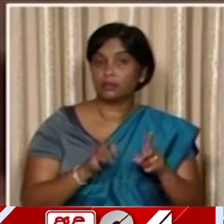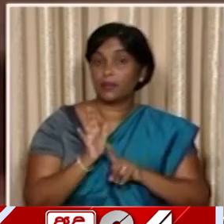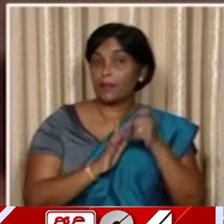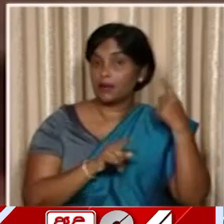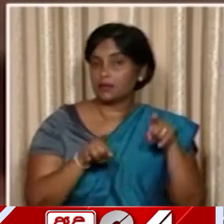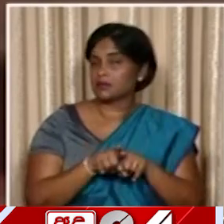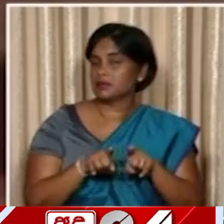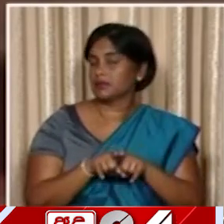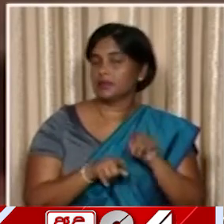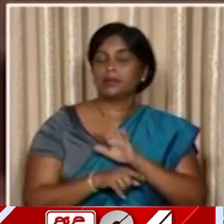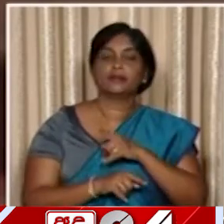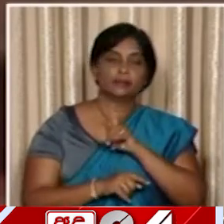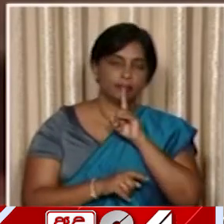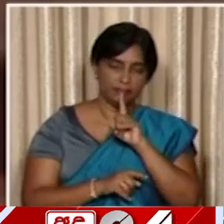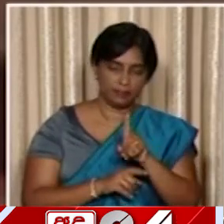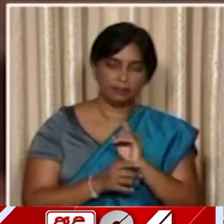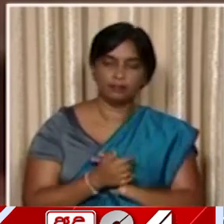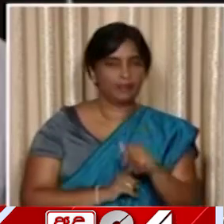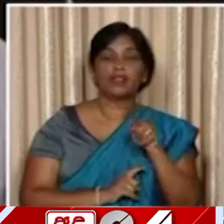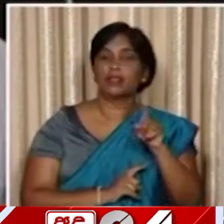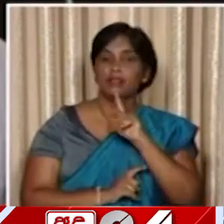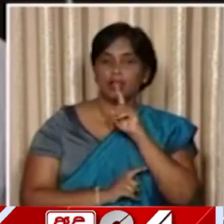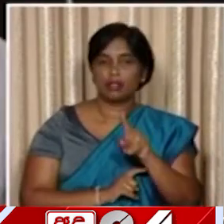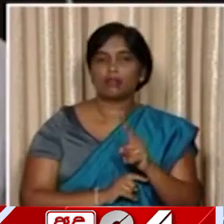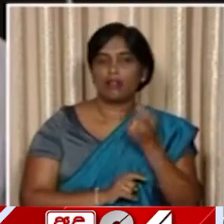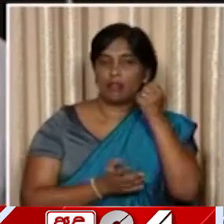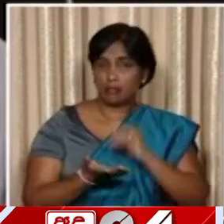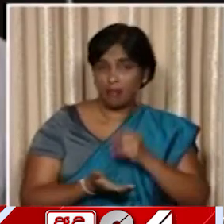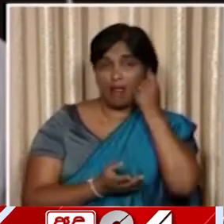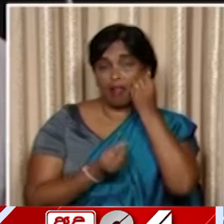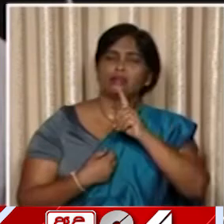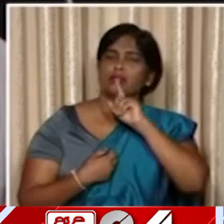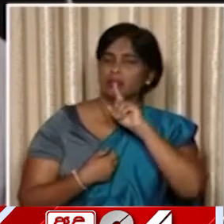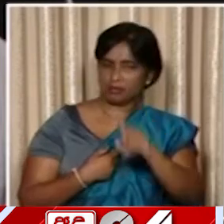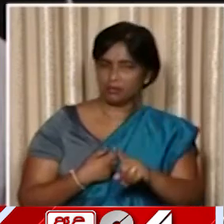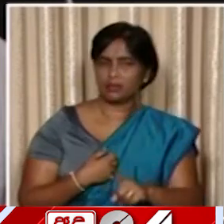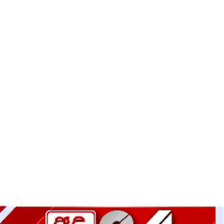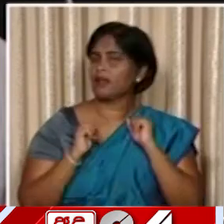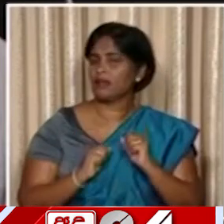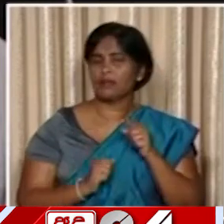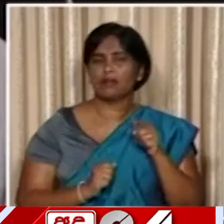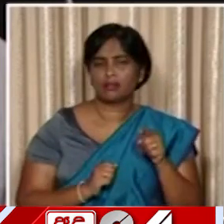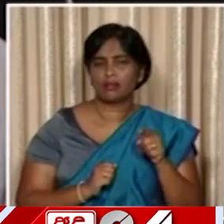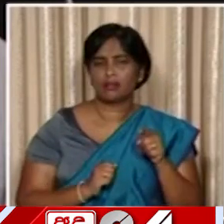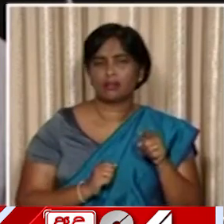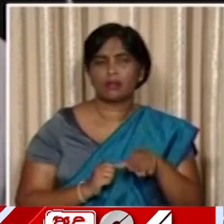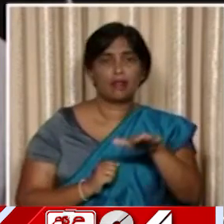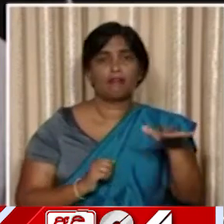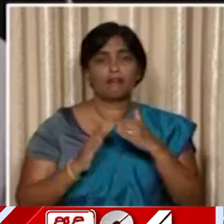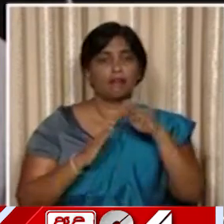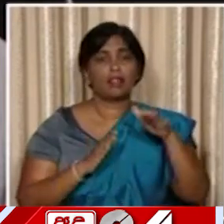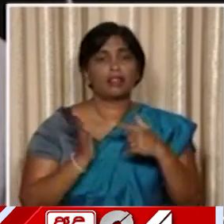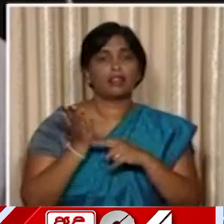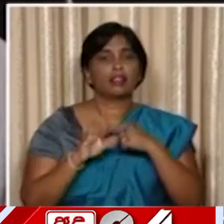සමාන කරන්න එපා කියලා මං ඉල්ලා සිටිනවා ගරු නියෝජකතුමනි. තව යෝජනාවල් දෙන්න කියලා කියනවනේ. ඇයි එහෙනම්? හරිද? තේපල බද්ද